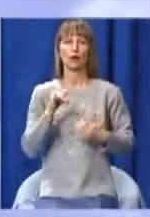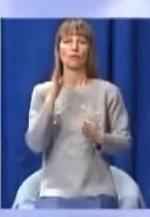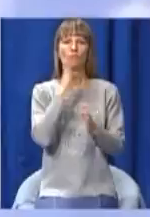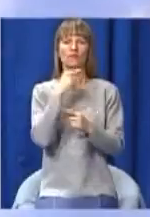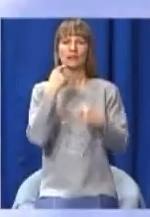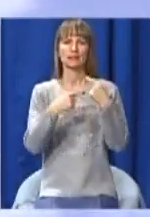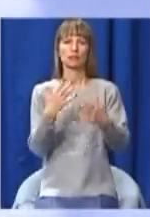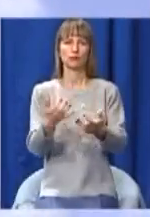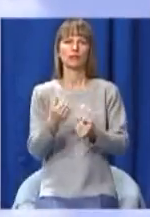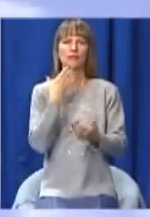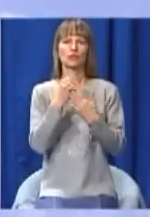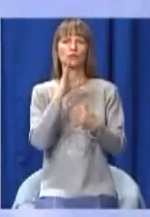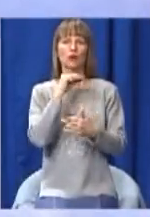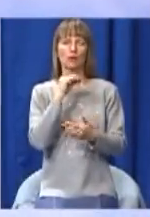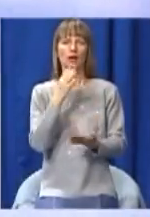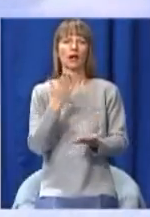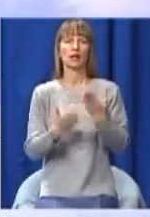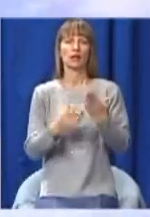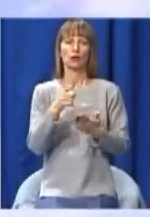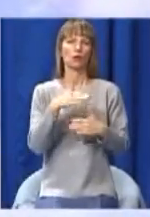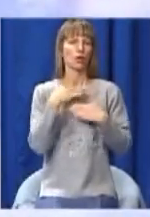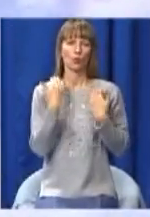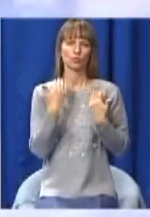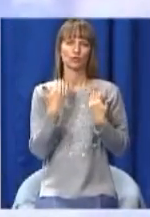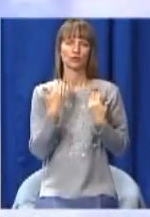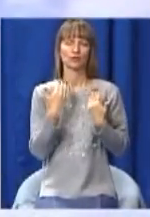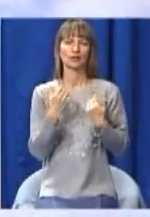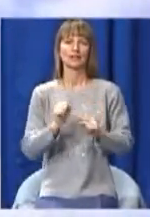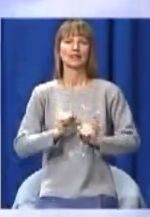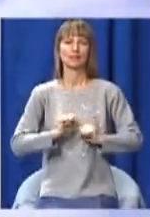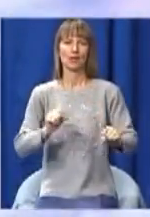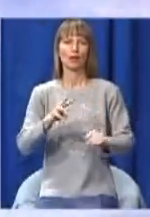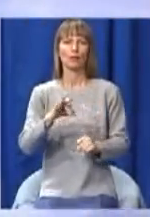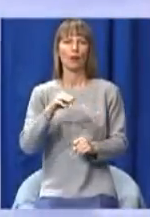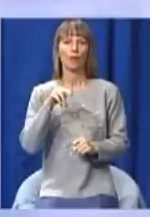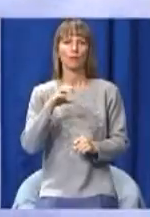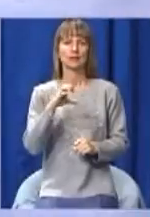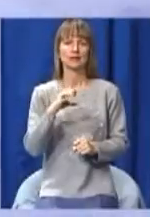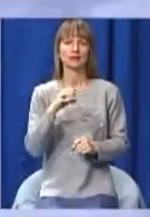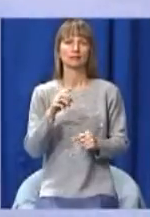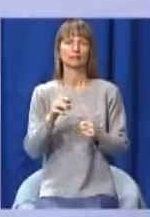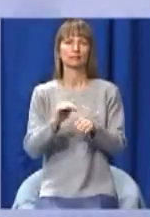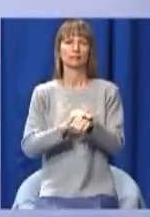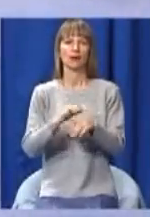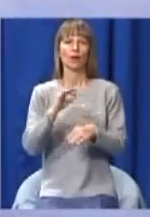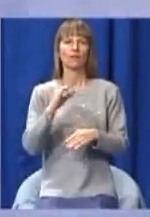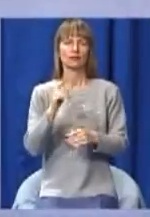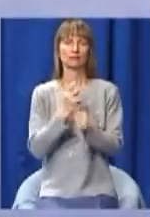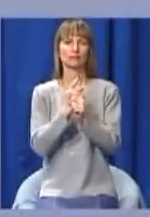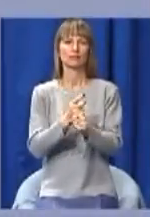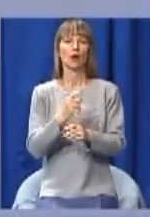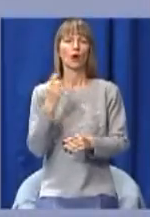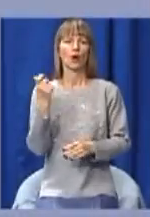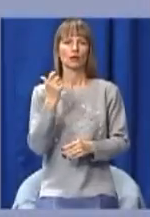завжди можна взяти свого собачку, навіть якщо він цього не хоче. Відважний мопс по кличці Отіс супроводжував господаря